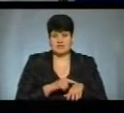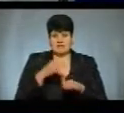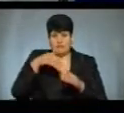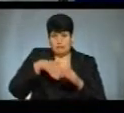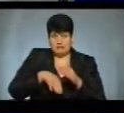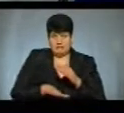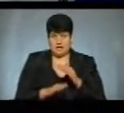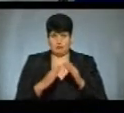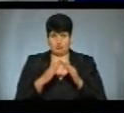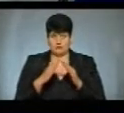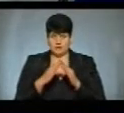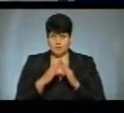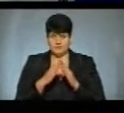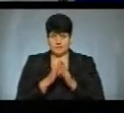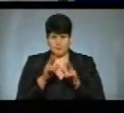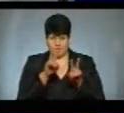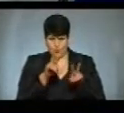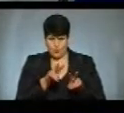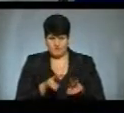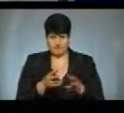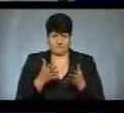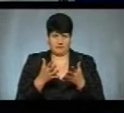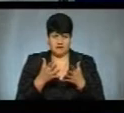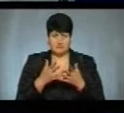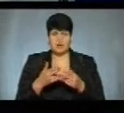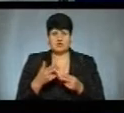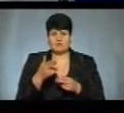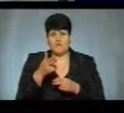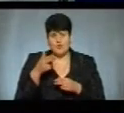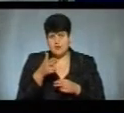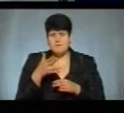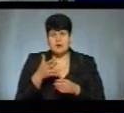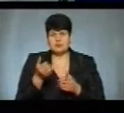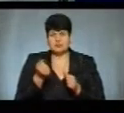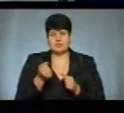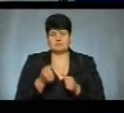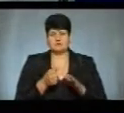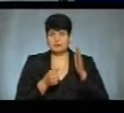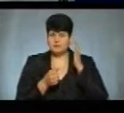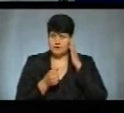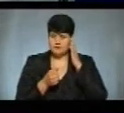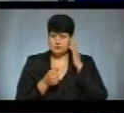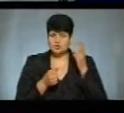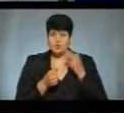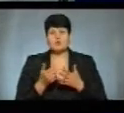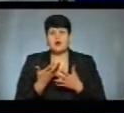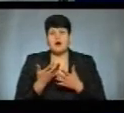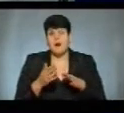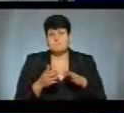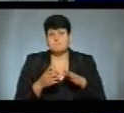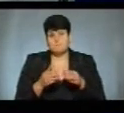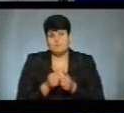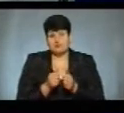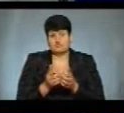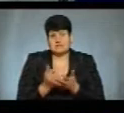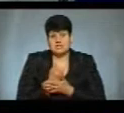їхнього будинку. При попередньому огляді з'ясували, що вогнепальне поранення чоловік отримав у ліву скроневу частину голови. Поруч із правоохоронці